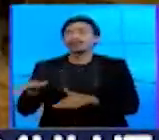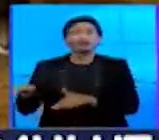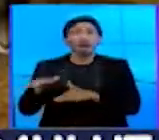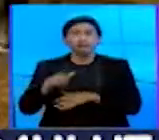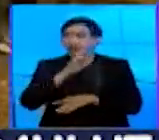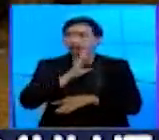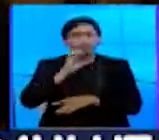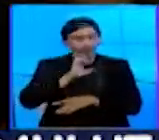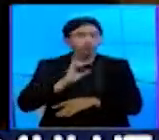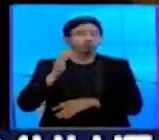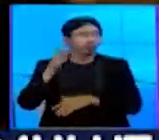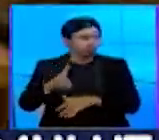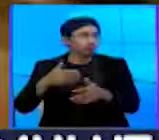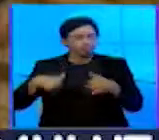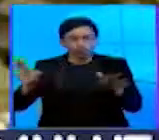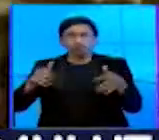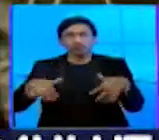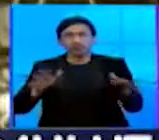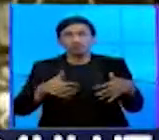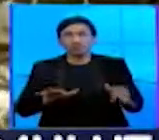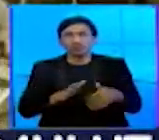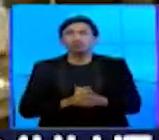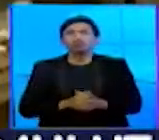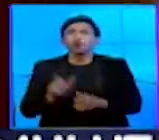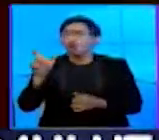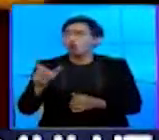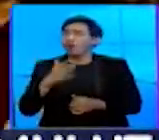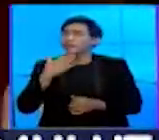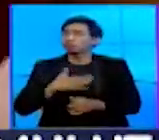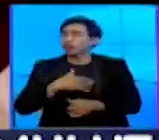Pemilik kafe sempat terlibat adu mulut dengan petugas.